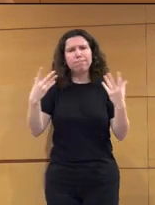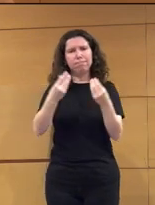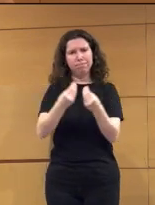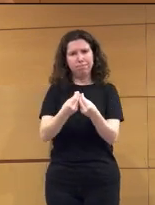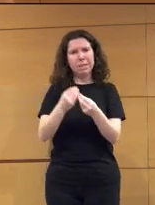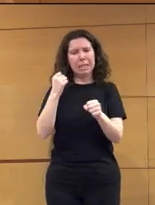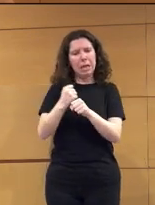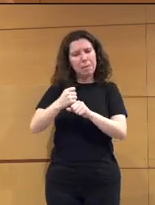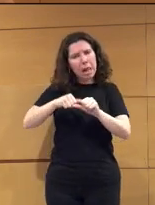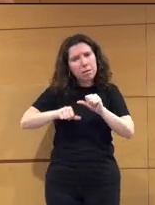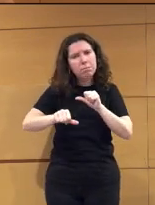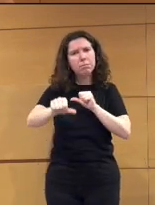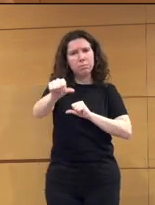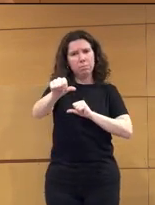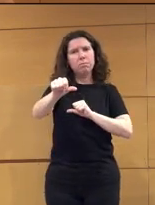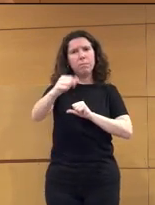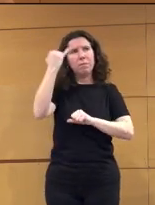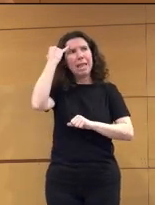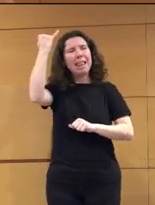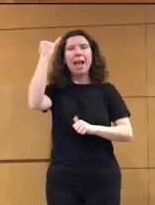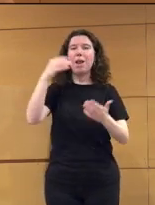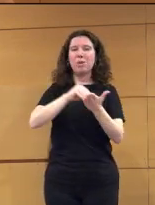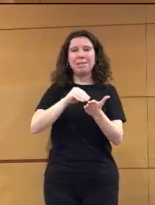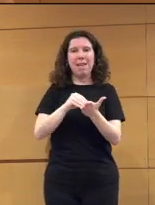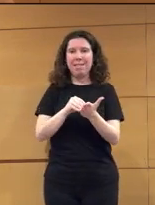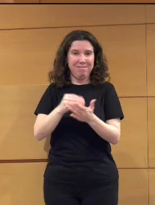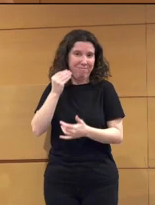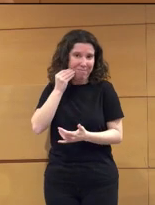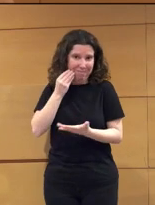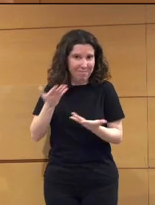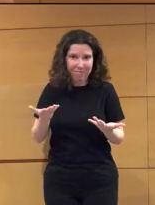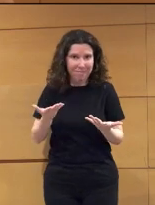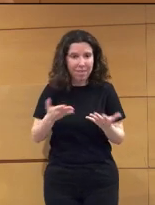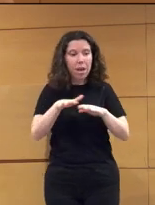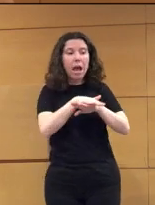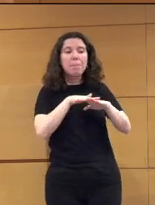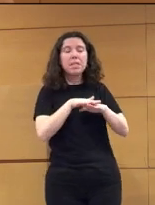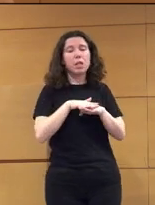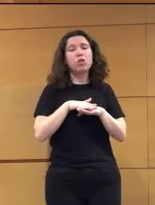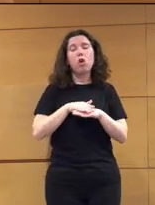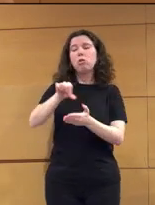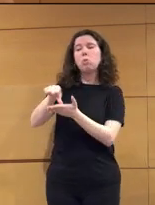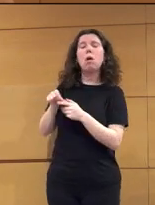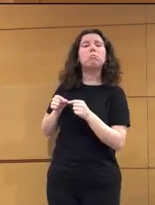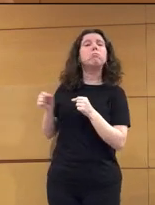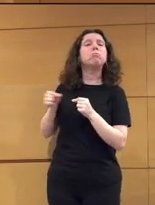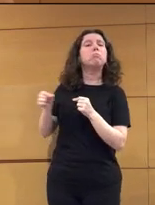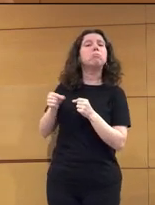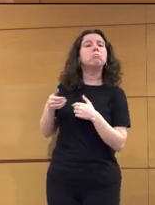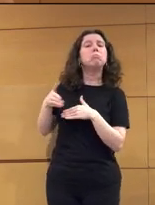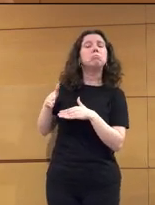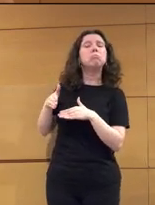definitiva, doncs, amb aquesta idea, de vegades infundada, no? O moltes vegades infundada, diria, d'una administració que és distant i que ignora la